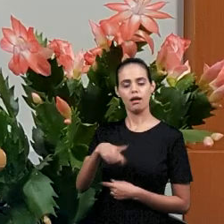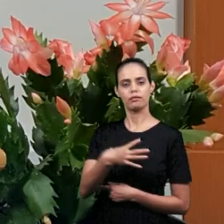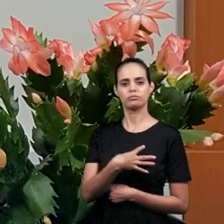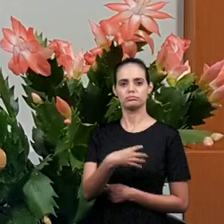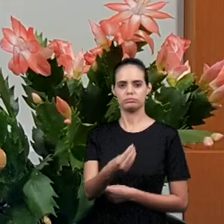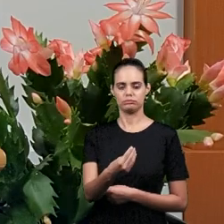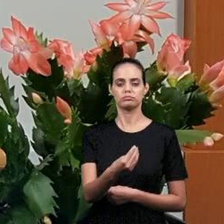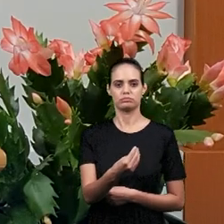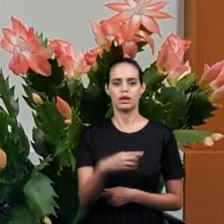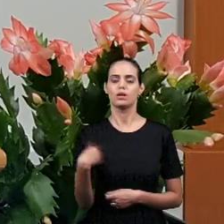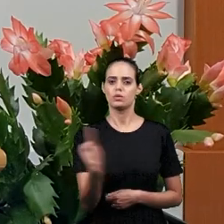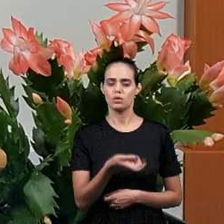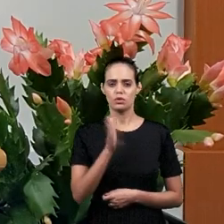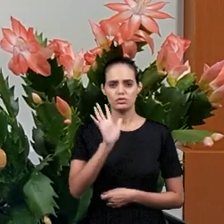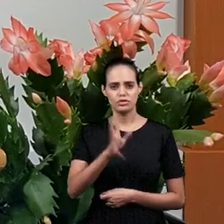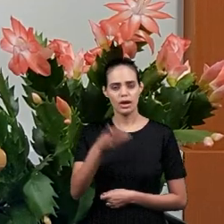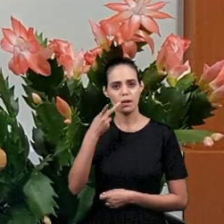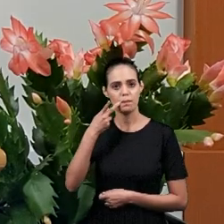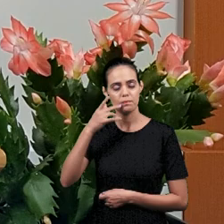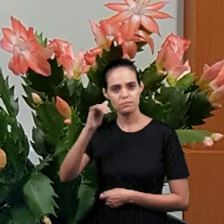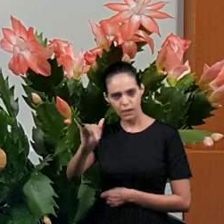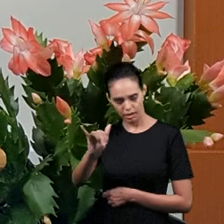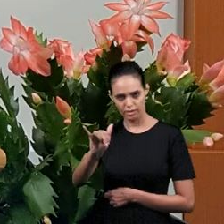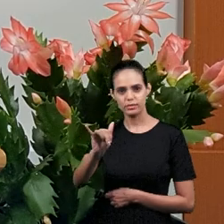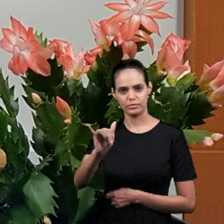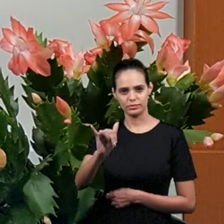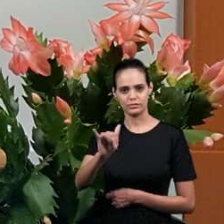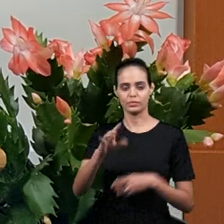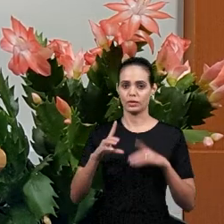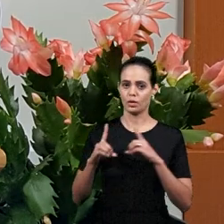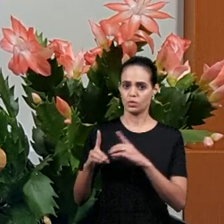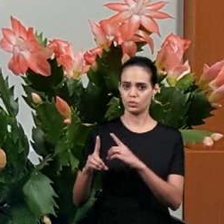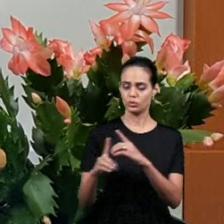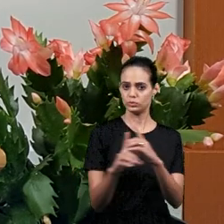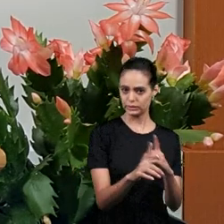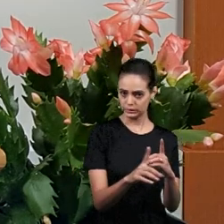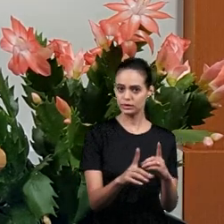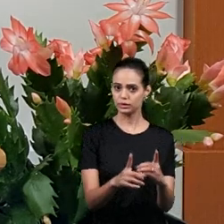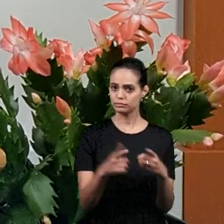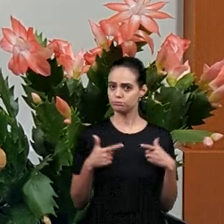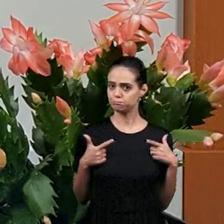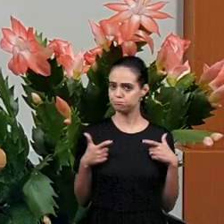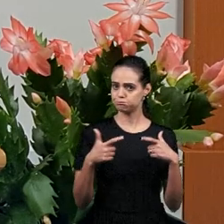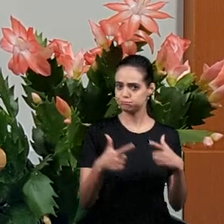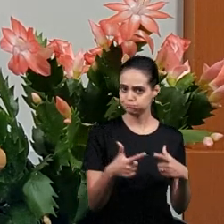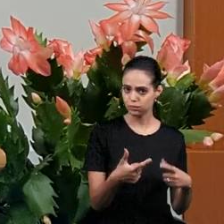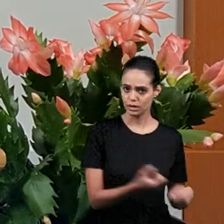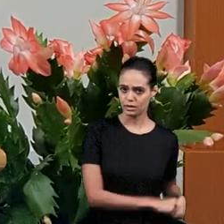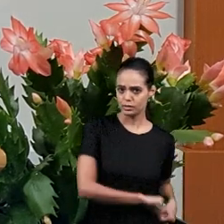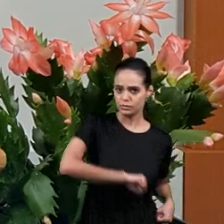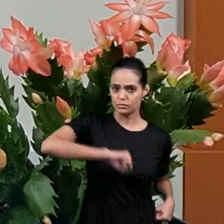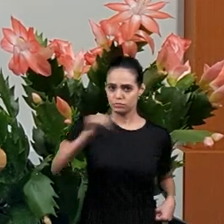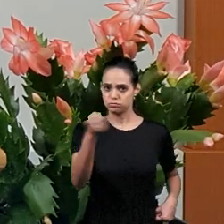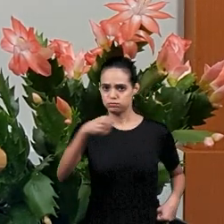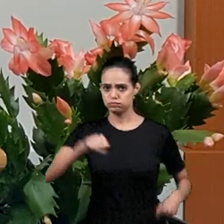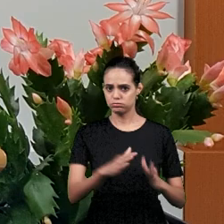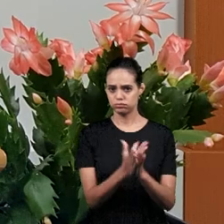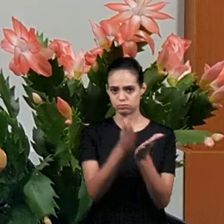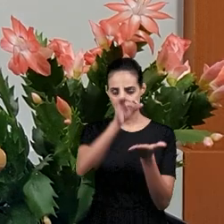doctrine, la bataille, l'épée, le Père. Maintenant, le